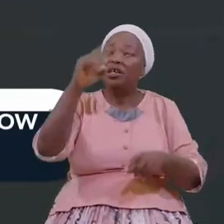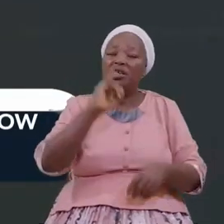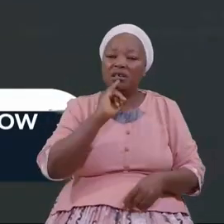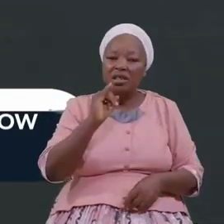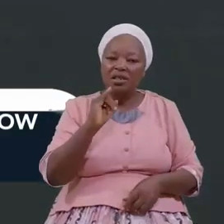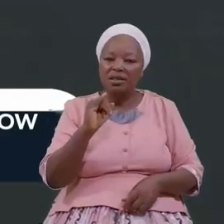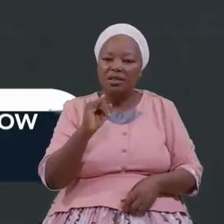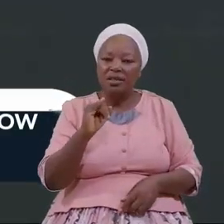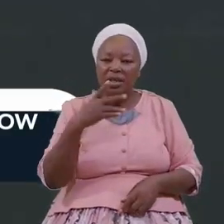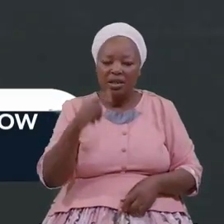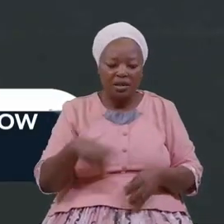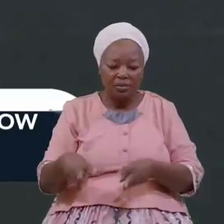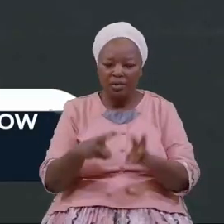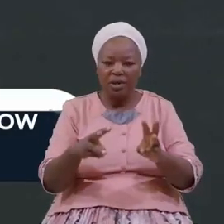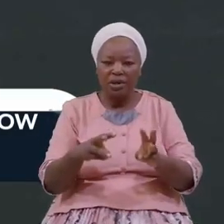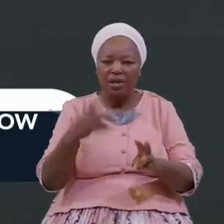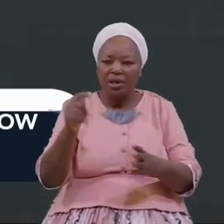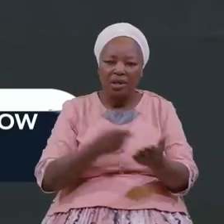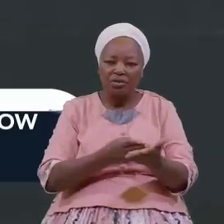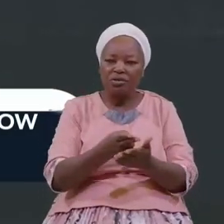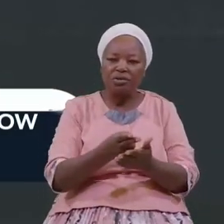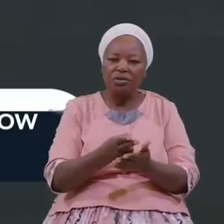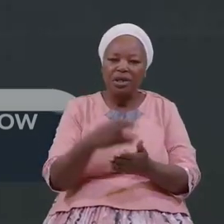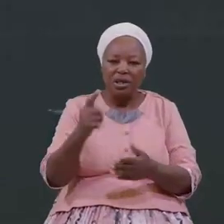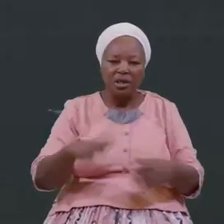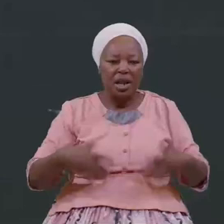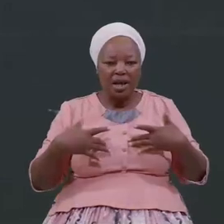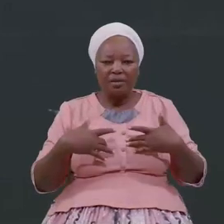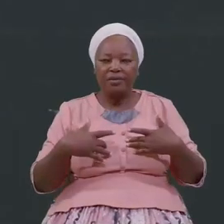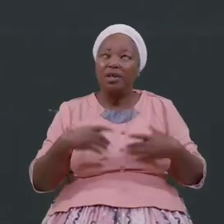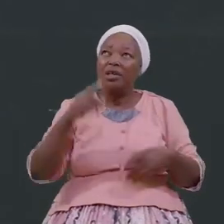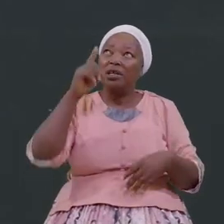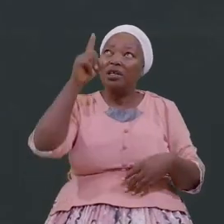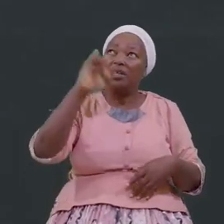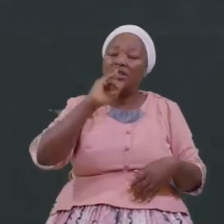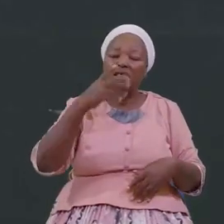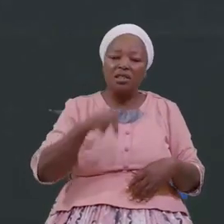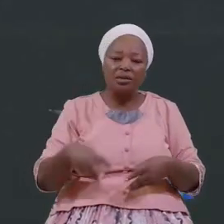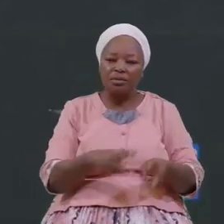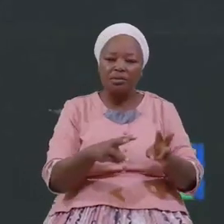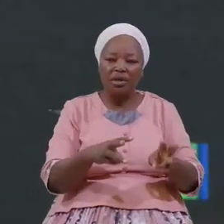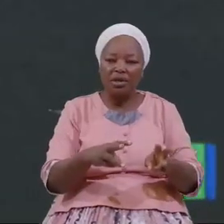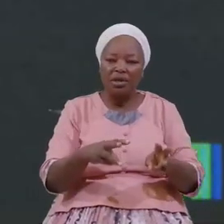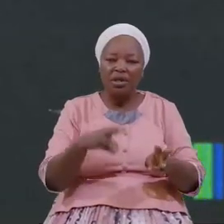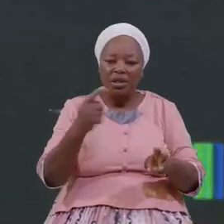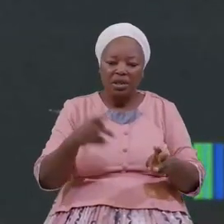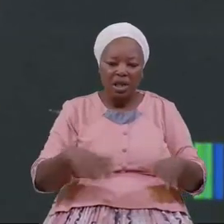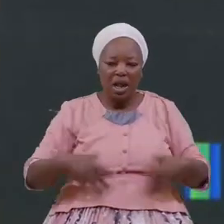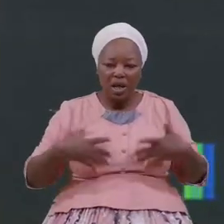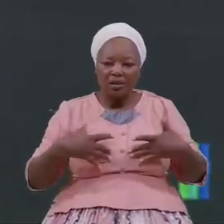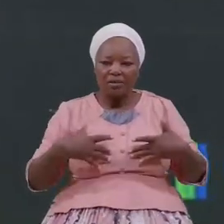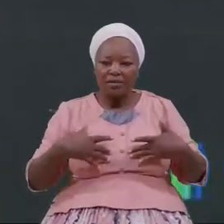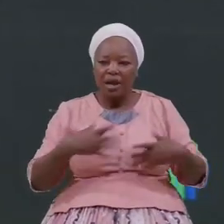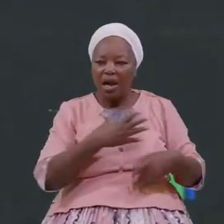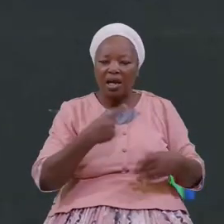Jésus est le chemin, la vérité et la vie. C'est lui le chemin à la